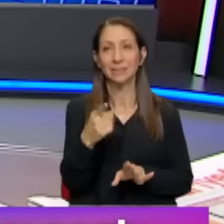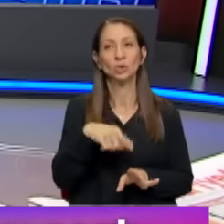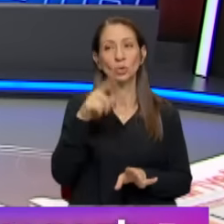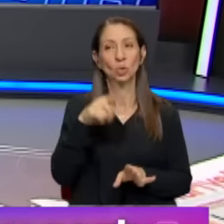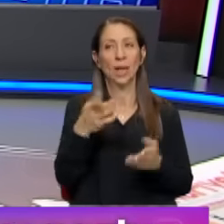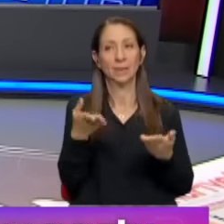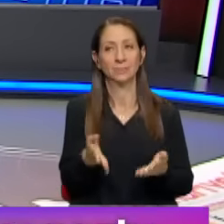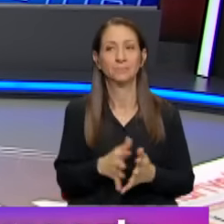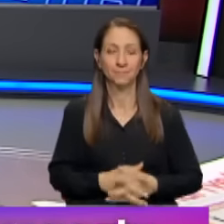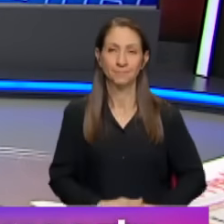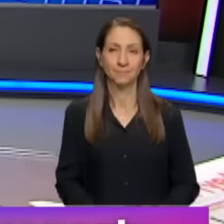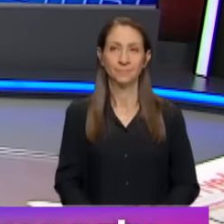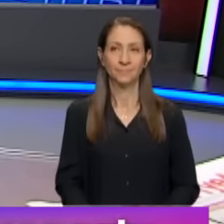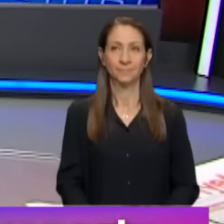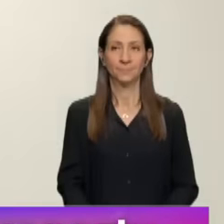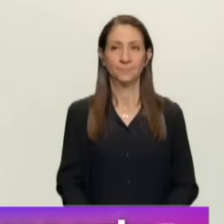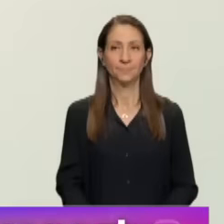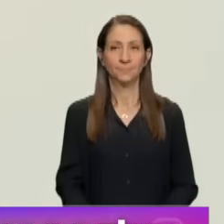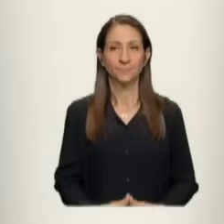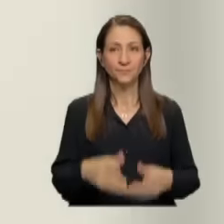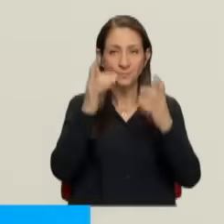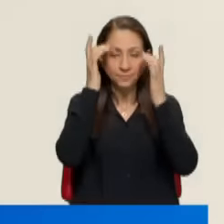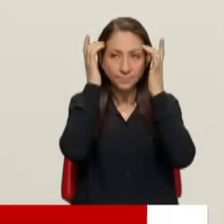günlerden geçiyoruz.